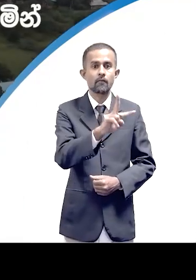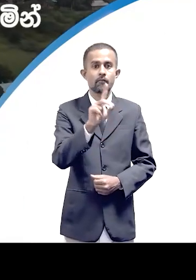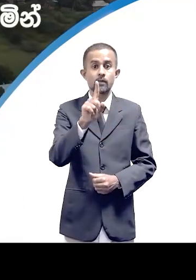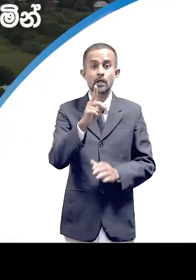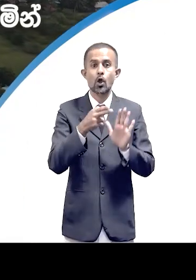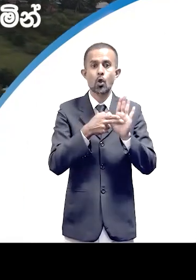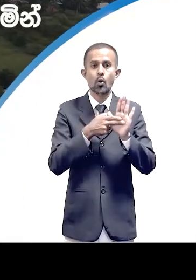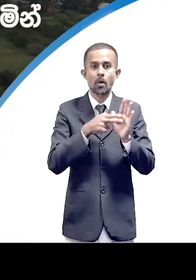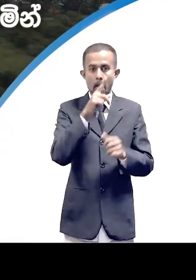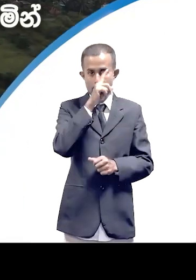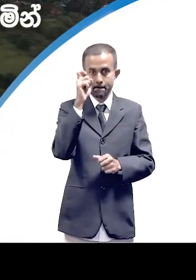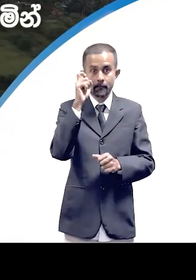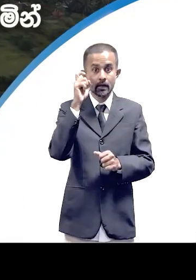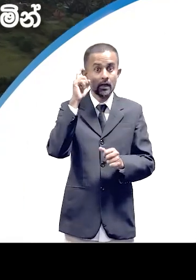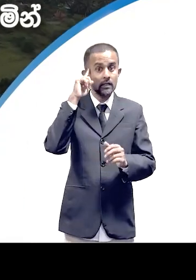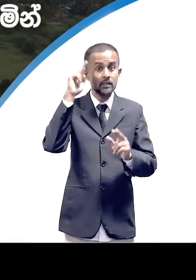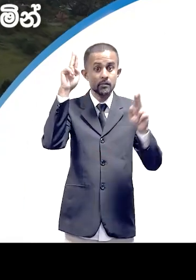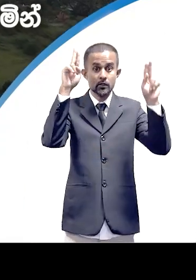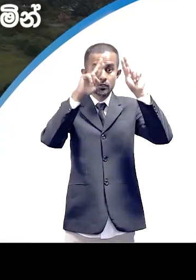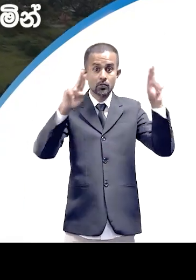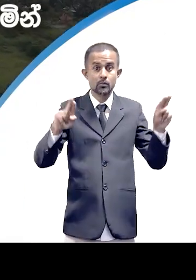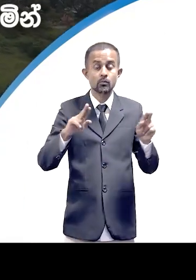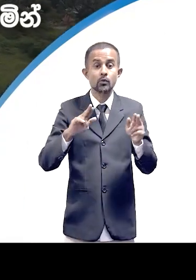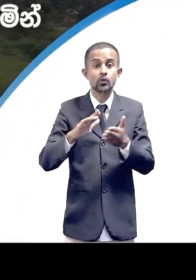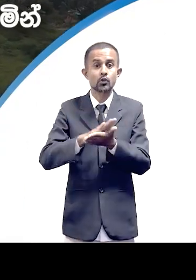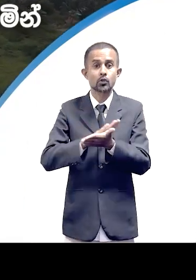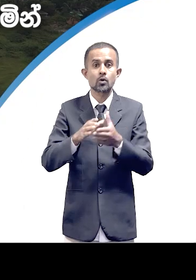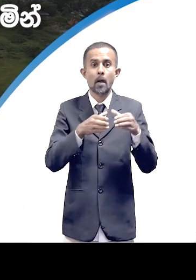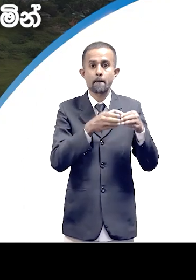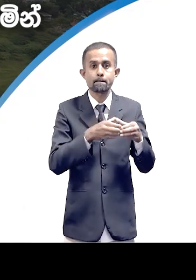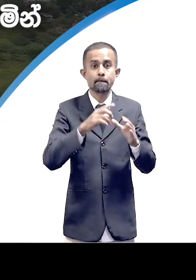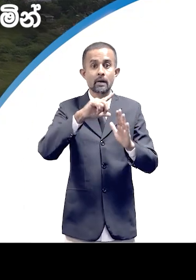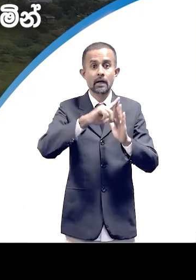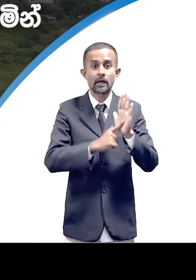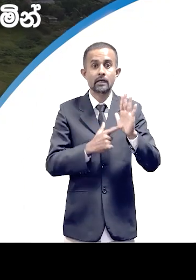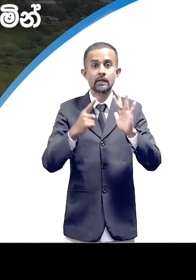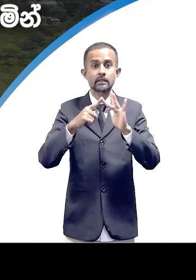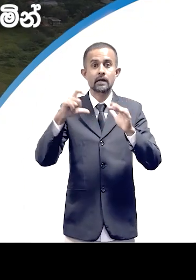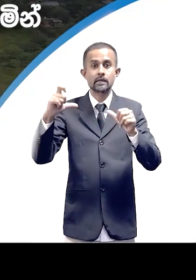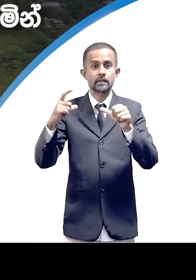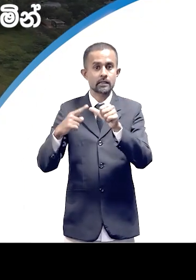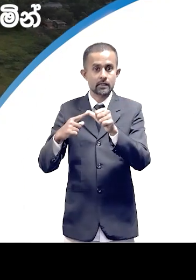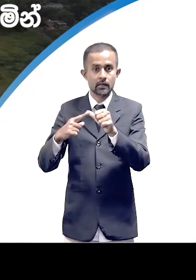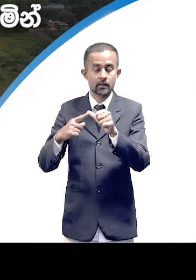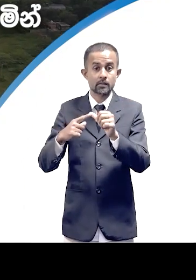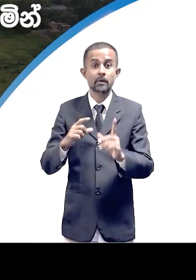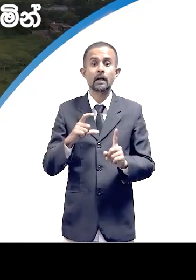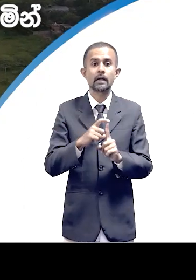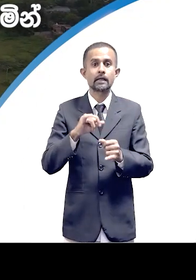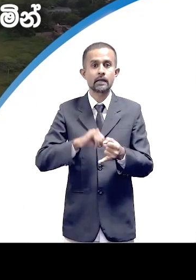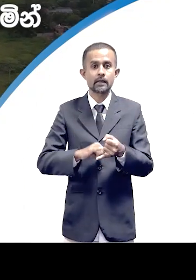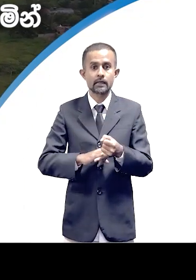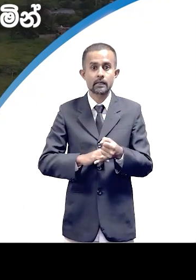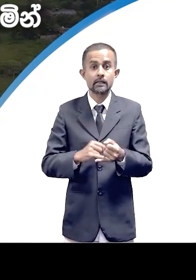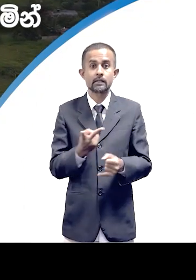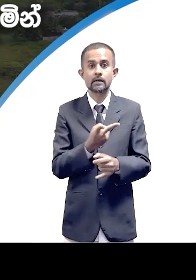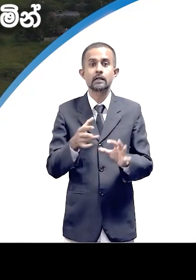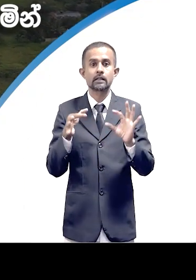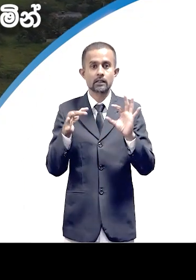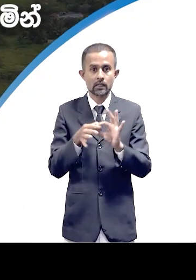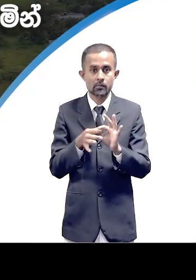2021 නොවැම්බර් මස ජපන් ජාත්‍යන්තර සහයෝගිතා ආයතනය ජයිකා සහ සමාජ සේවා දෙපාර්තමේන්තුව